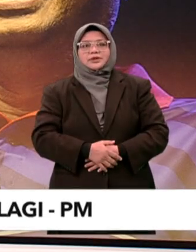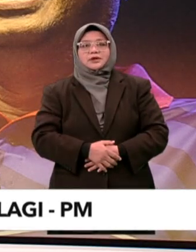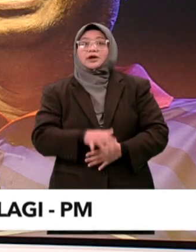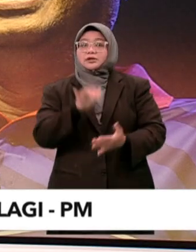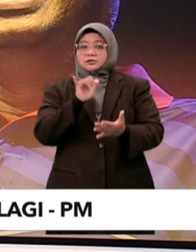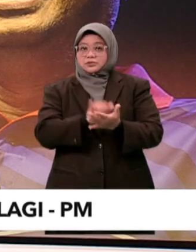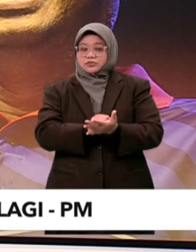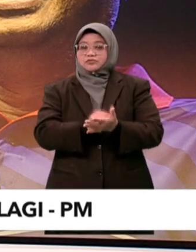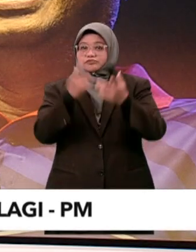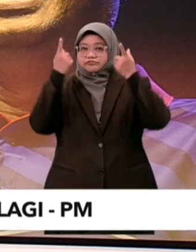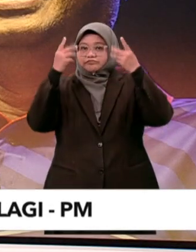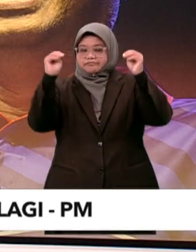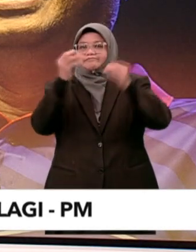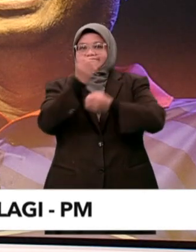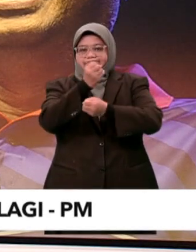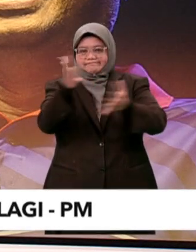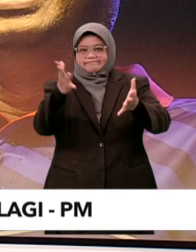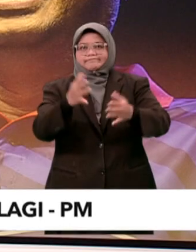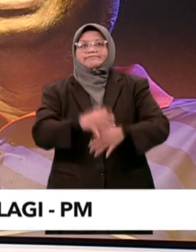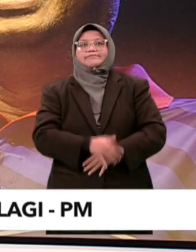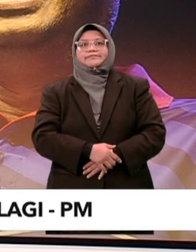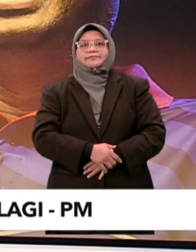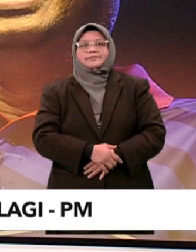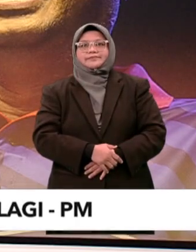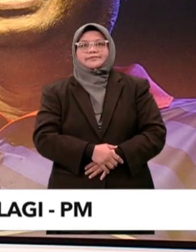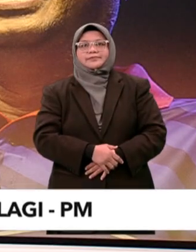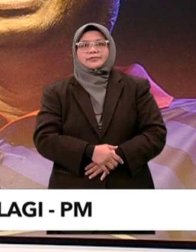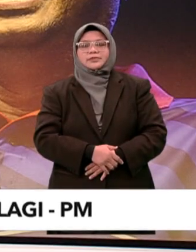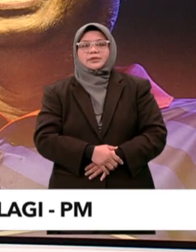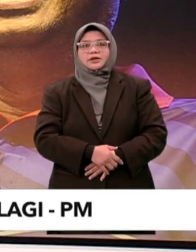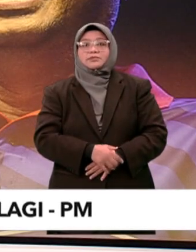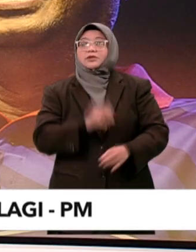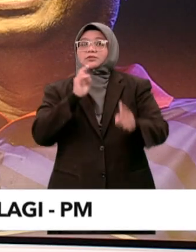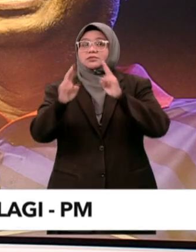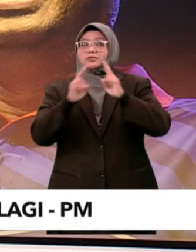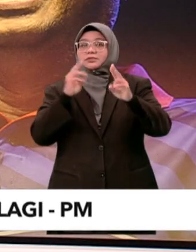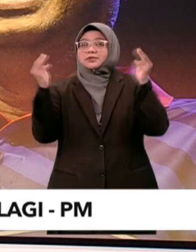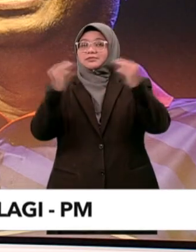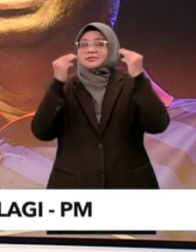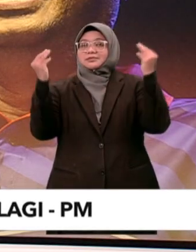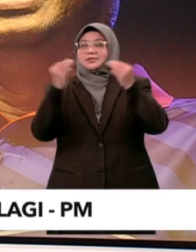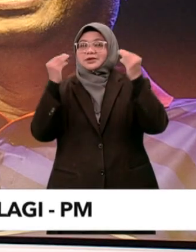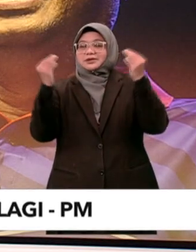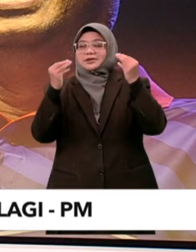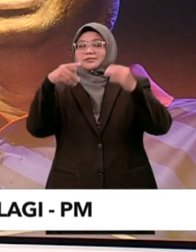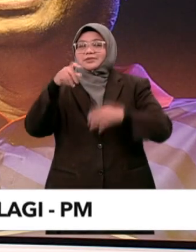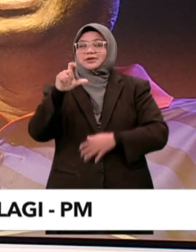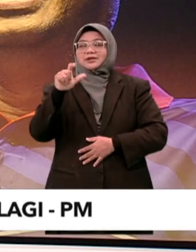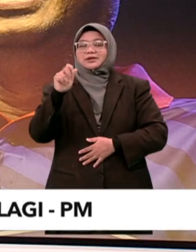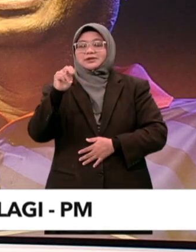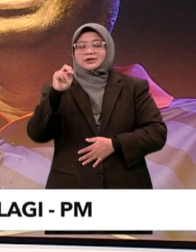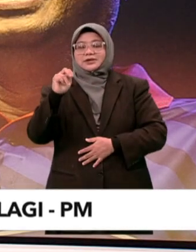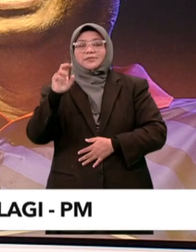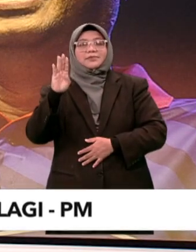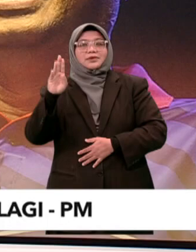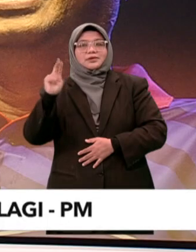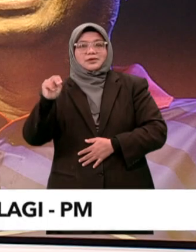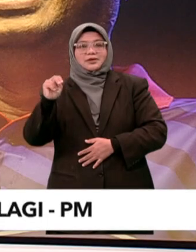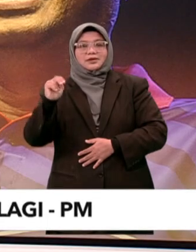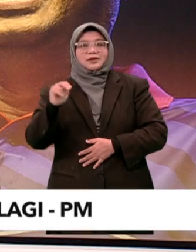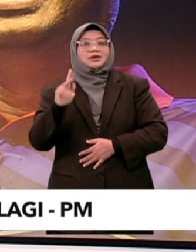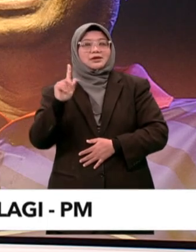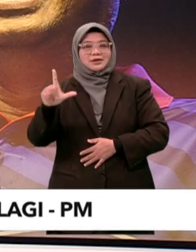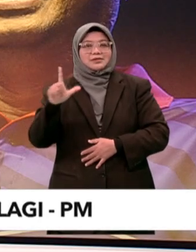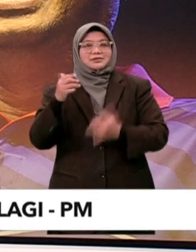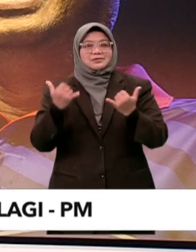penegasan Perdana Menteri Datuk Sri ismail.com ketika berucap pada majelis pelancaran Centra Pemuda barisan nasional di ibu negara